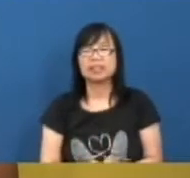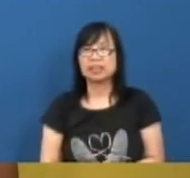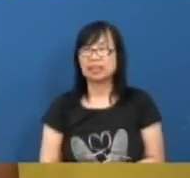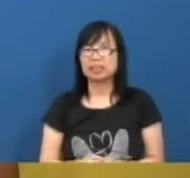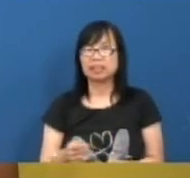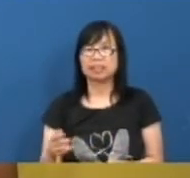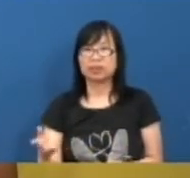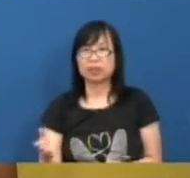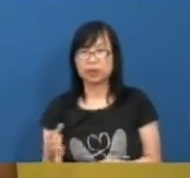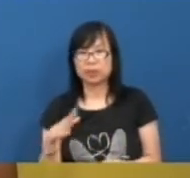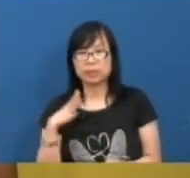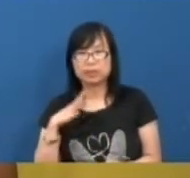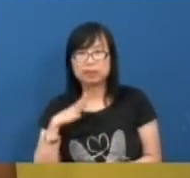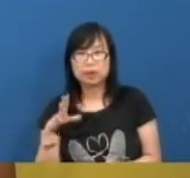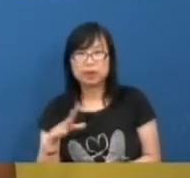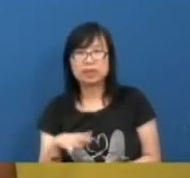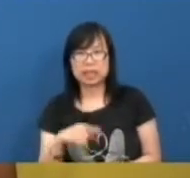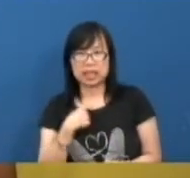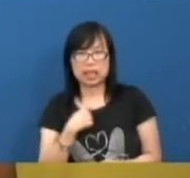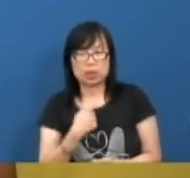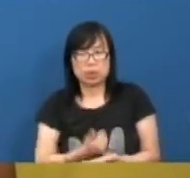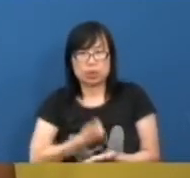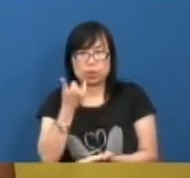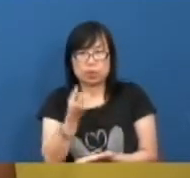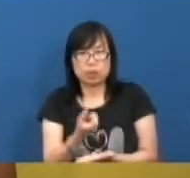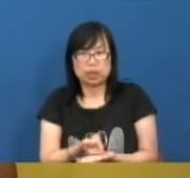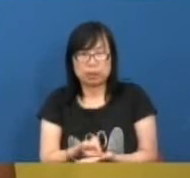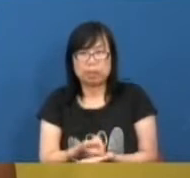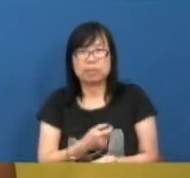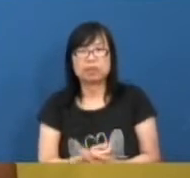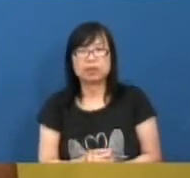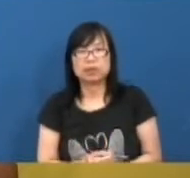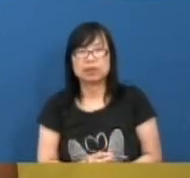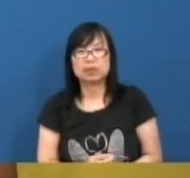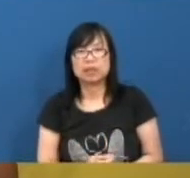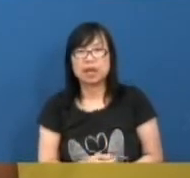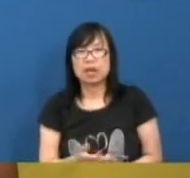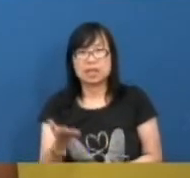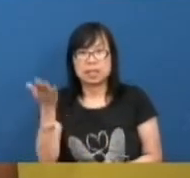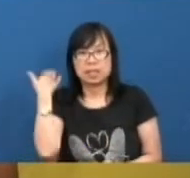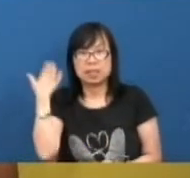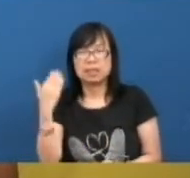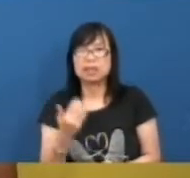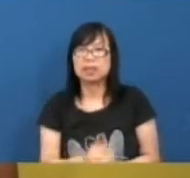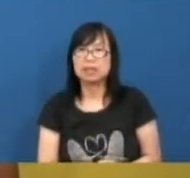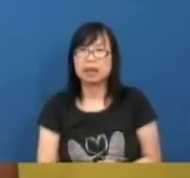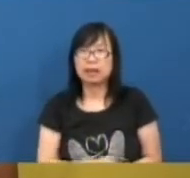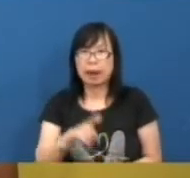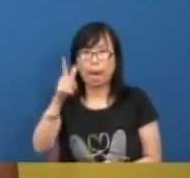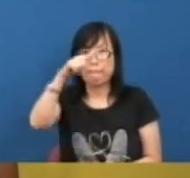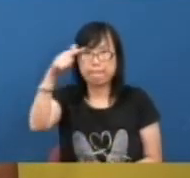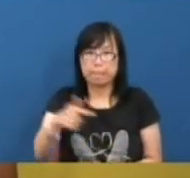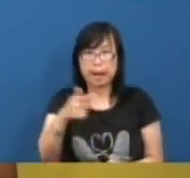這個情況咧係好小心啦。咁當年亦都事不離實，當年咧就有85000